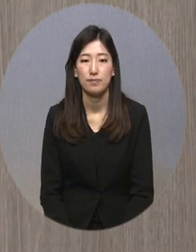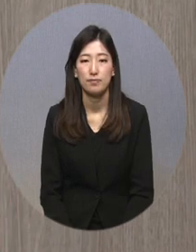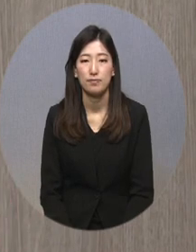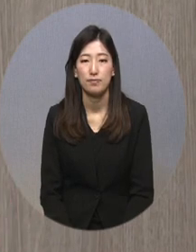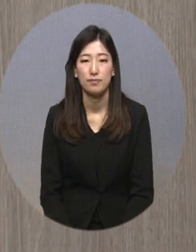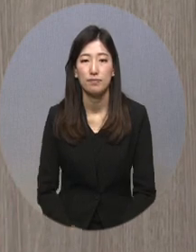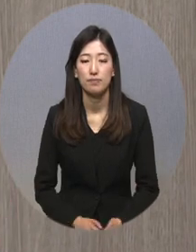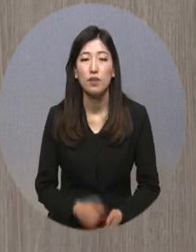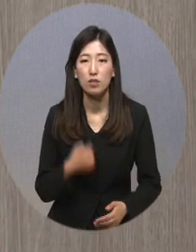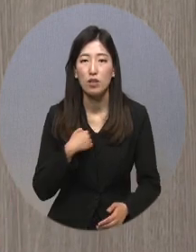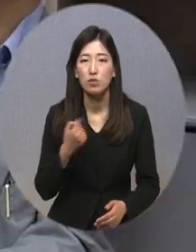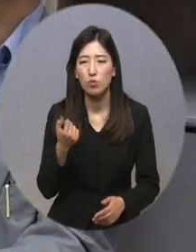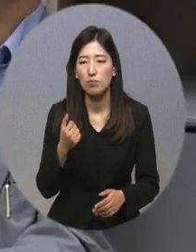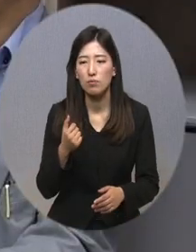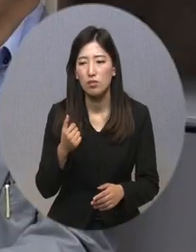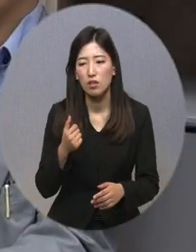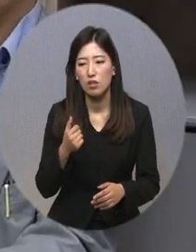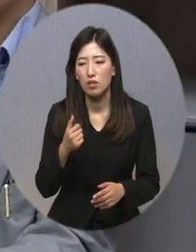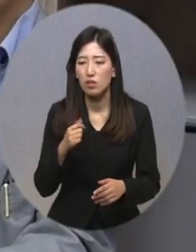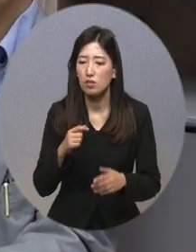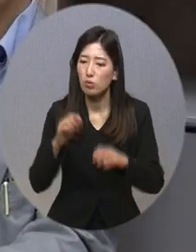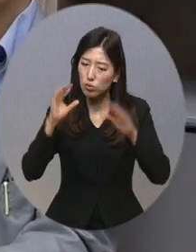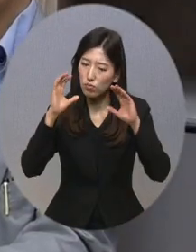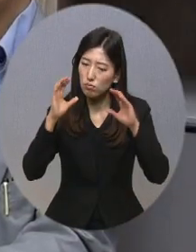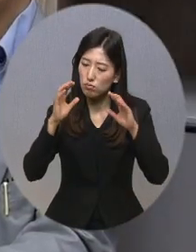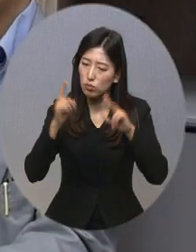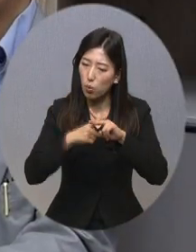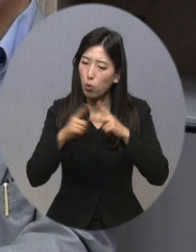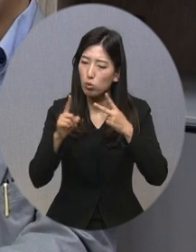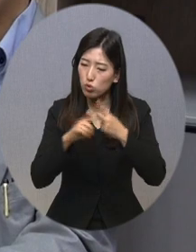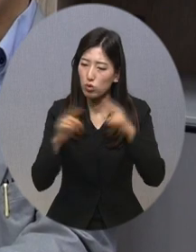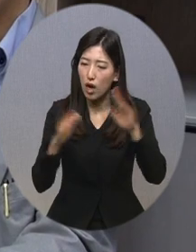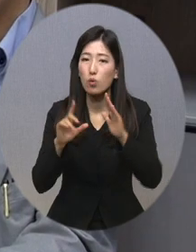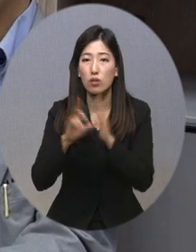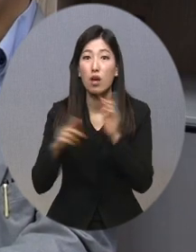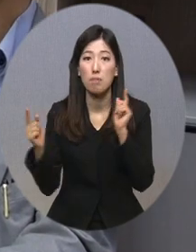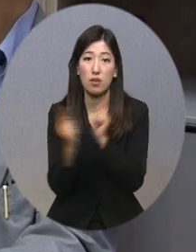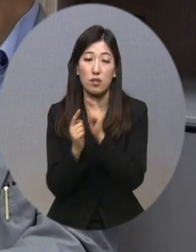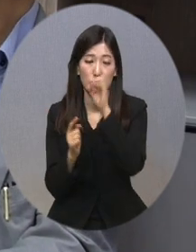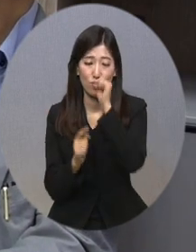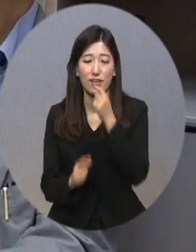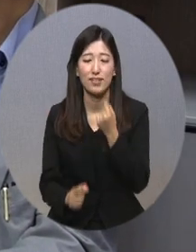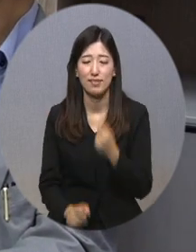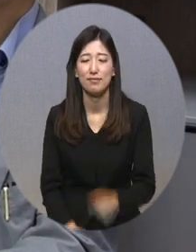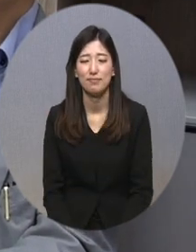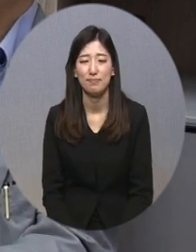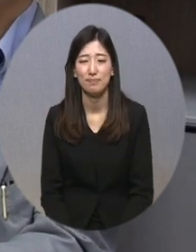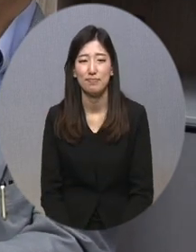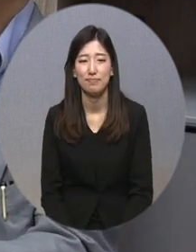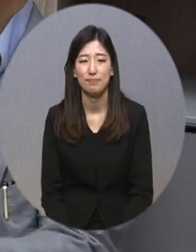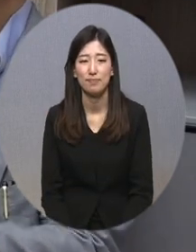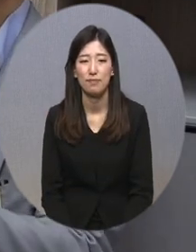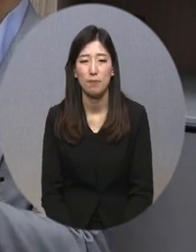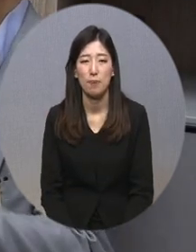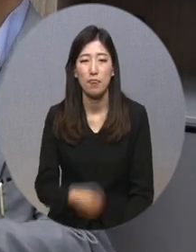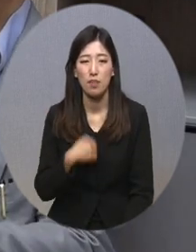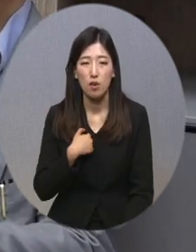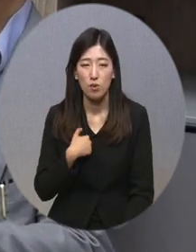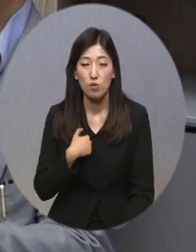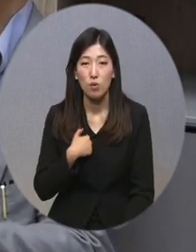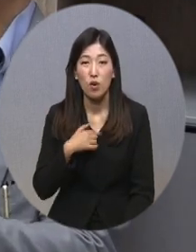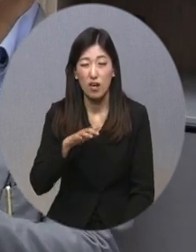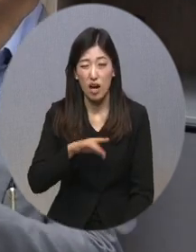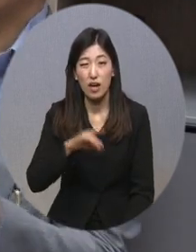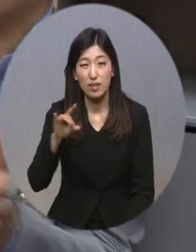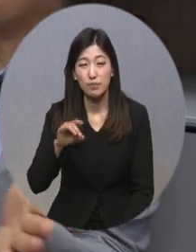좋을 것 같다는 생각이 들어요. 예. 저는 개인적으로 운전하고 가다 보면 가끔 어쩔 수 없는 상황